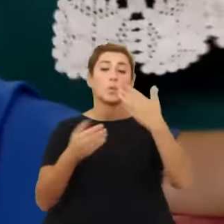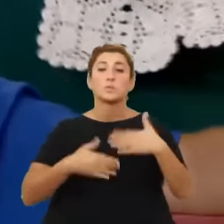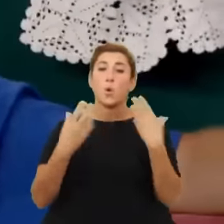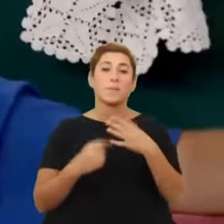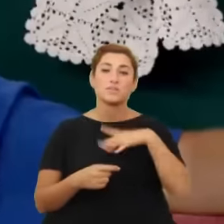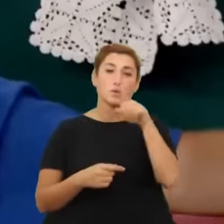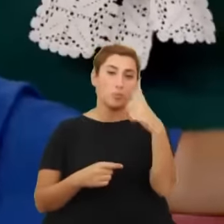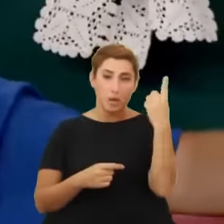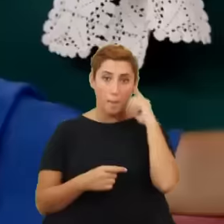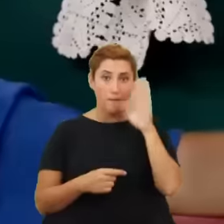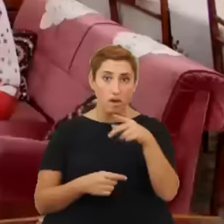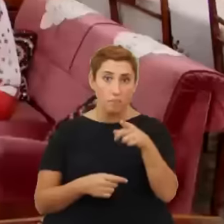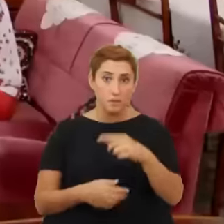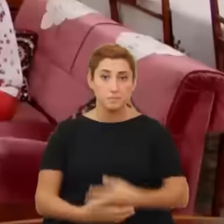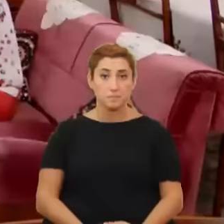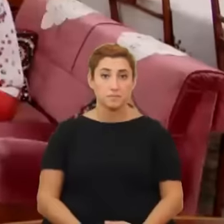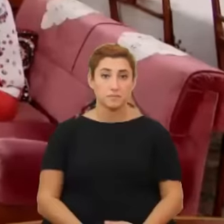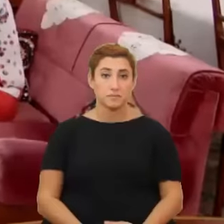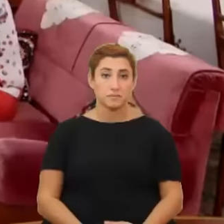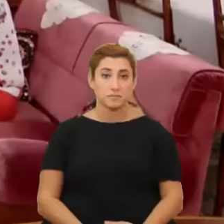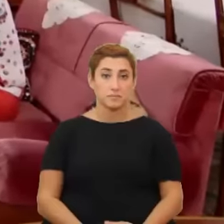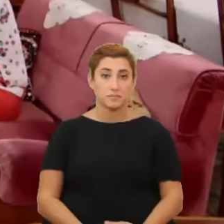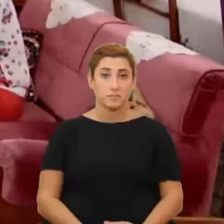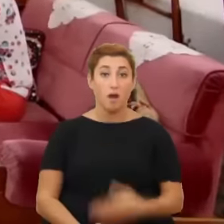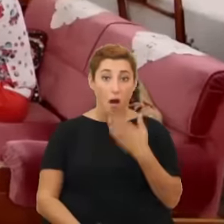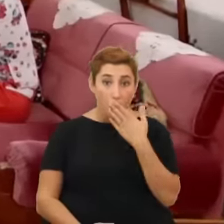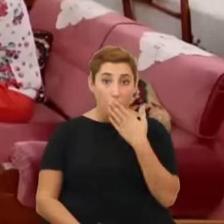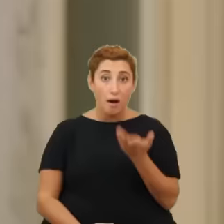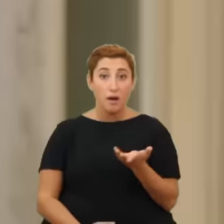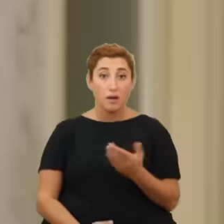istiyormuş. Senin böyle bir şeyden haberin var mı?